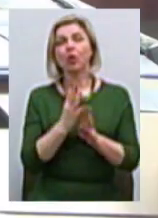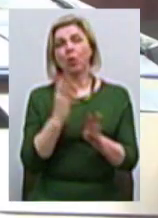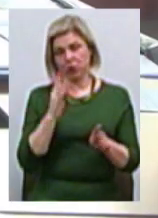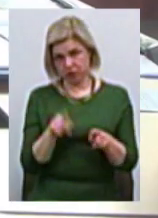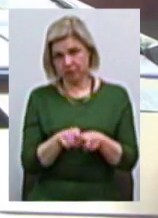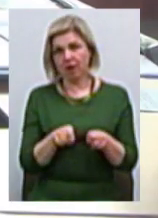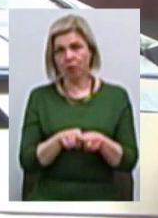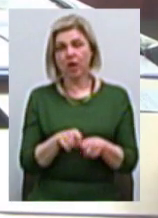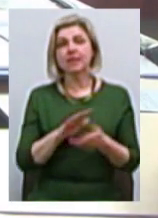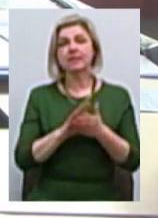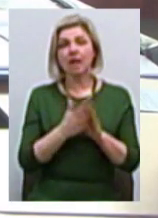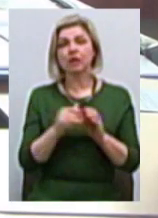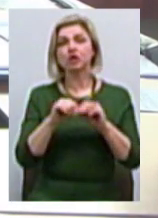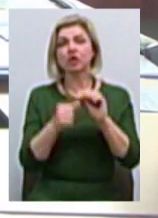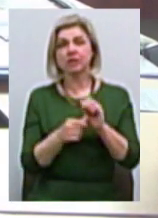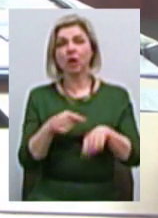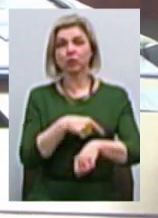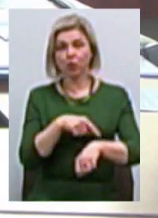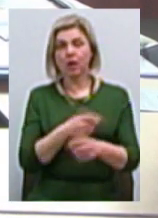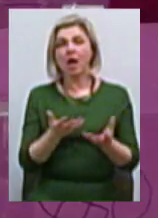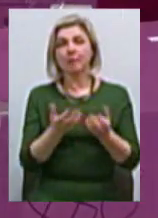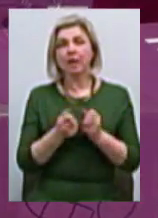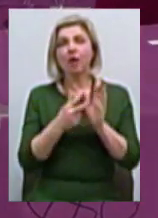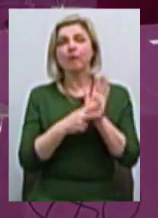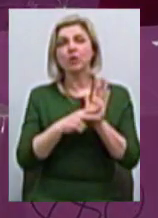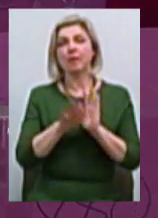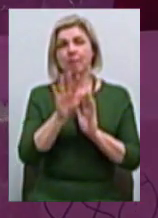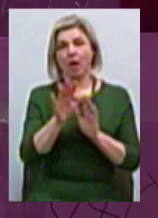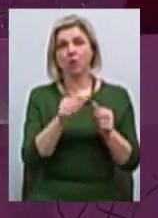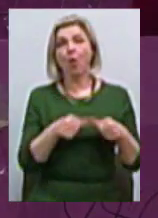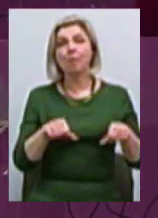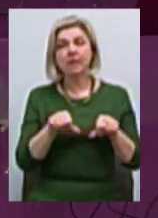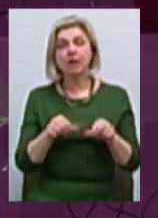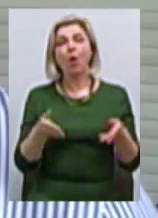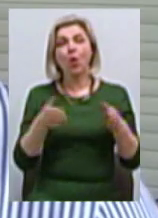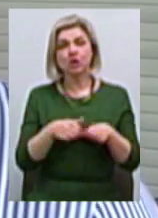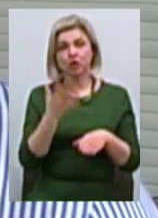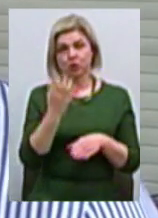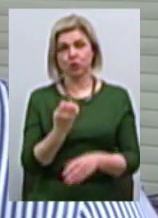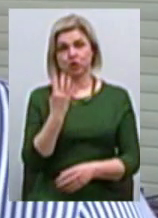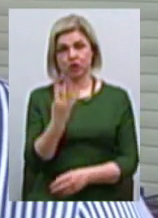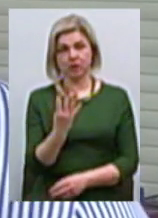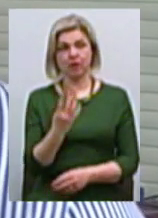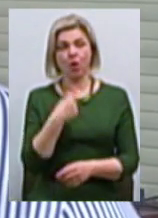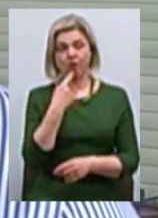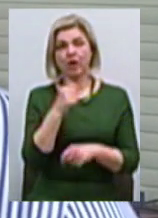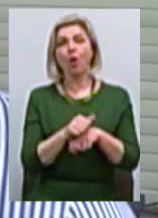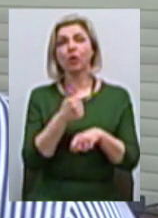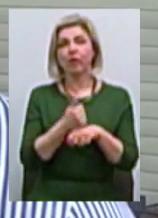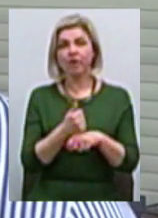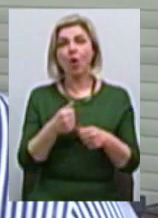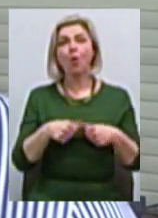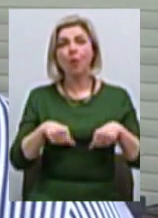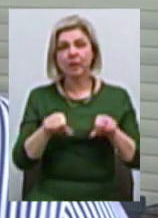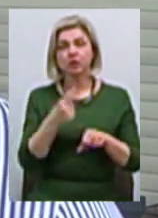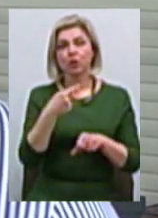також. Станом на 16:00 прийняли 85 комісій. Залишилося ще 4, говорить голова окружної виборчої комісії